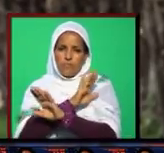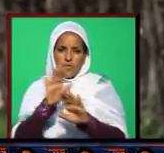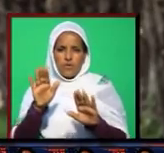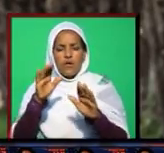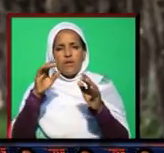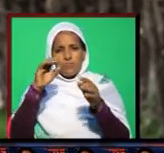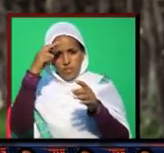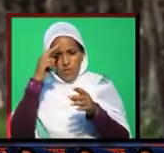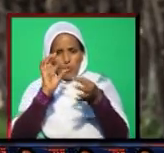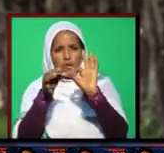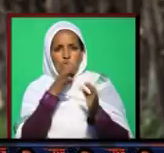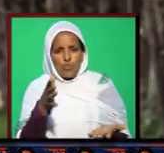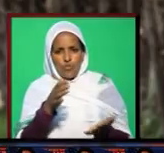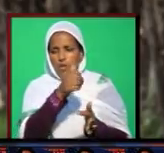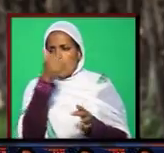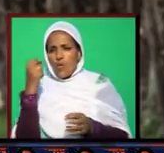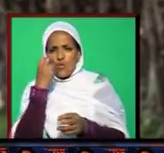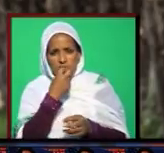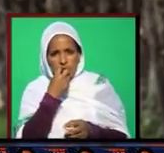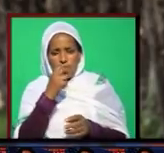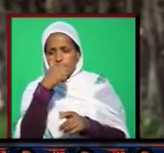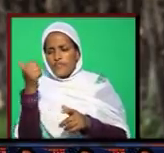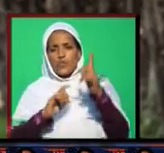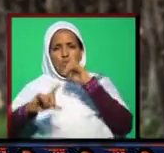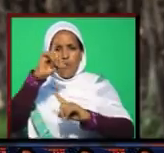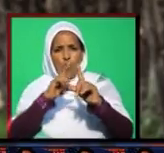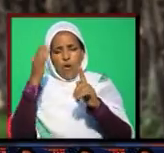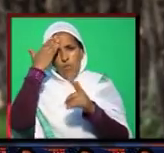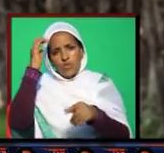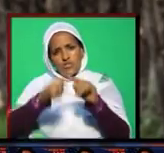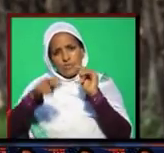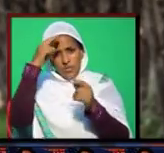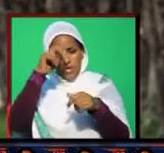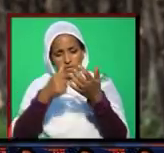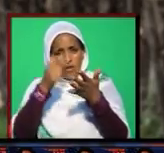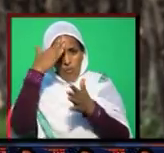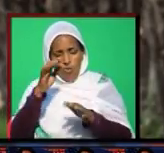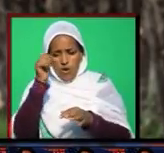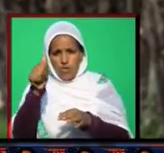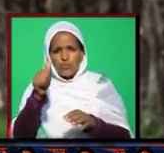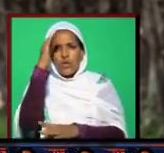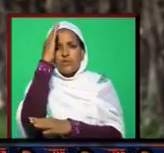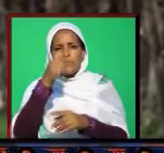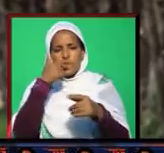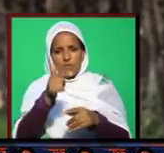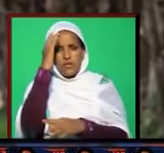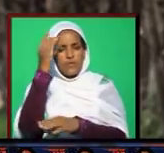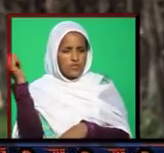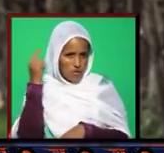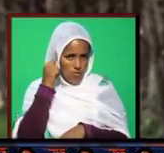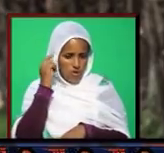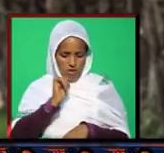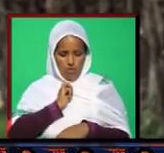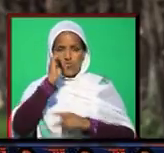ለእግዚአብሔር። ምክንያቱም አይተረጉመውም። ሌላውኛውን ልሳን ወይም ሌላኛውን ቋንቋ ሊያውቀው ስለማይችል ስለማያውቀው ለራሱና ለእግዚአብሔር